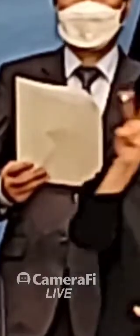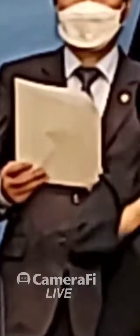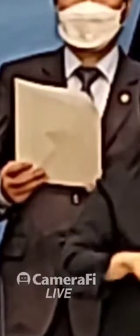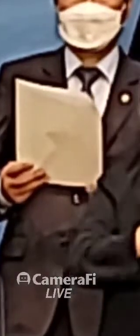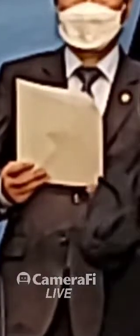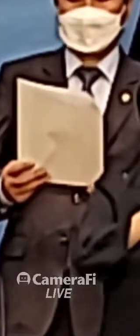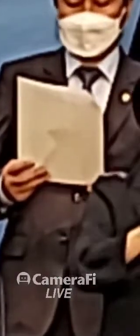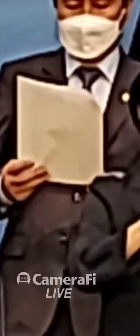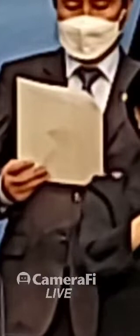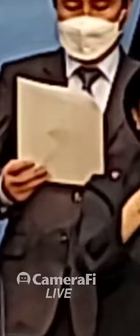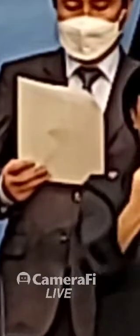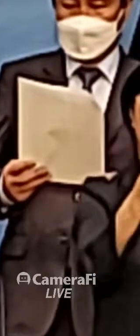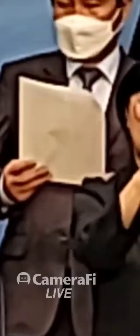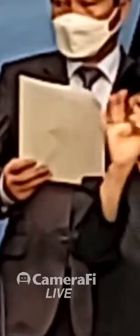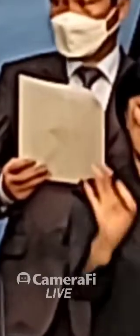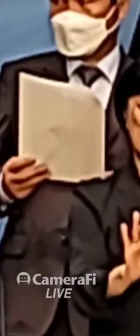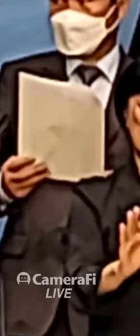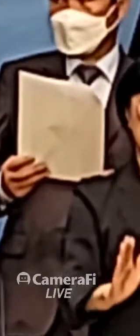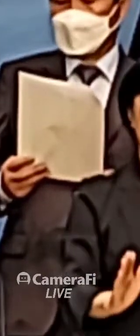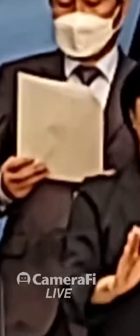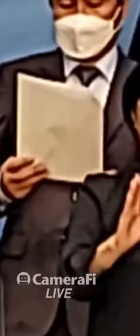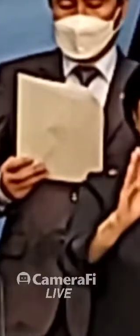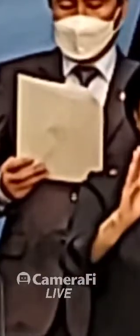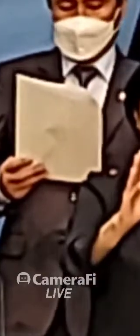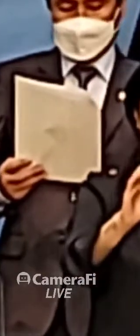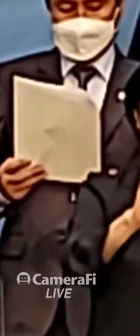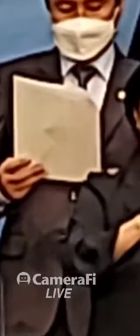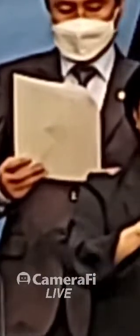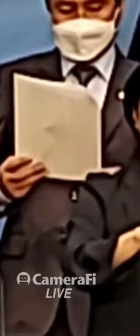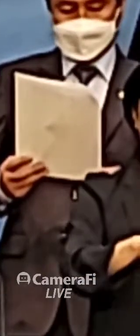평균인 17.1%를 훨씬 상회하는